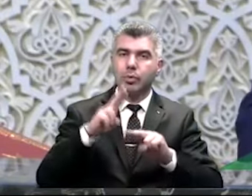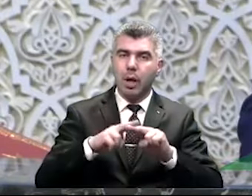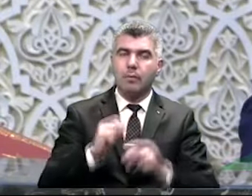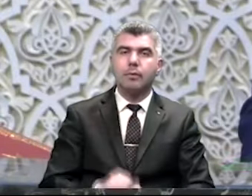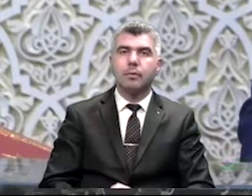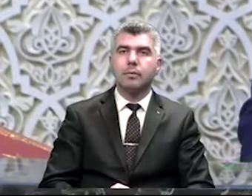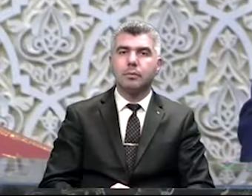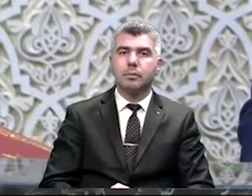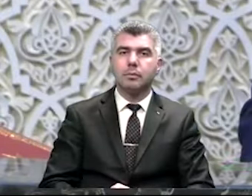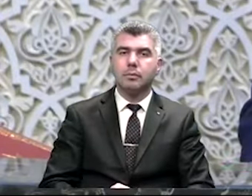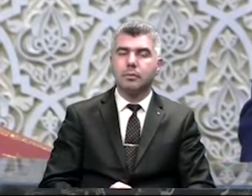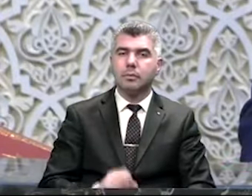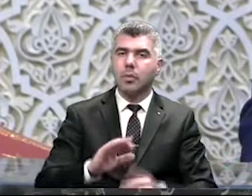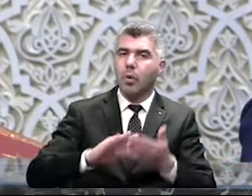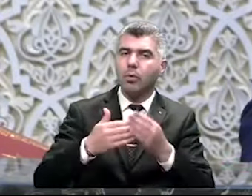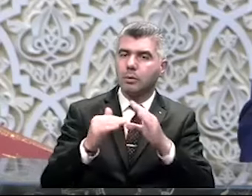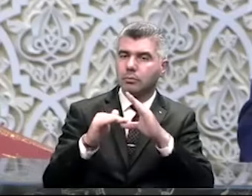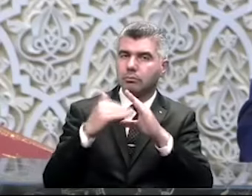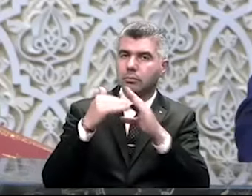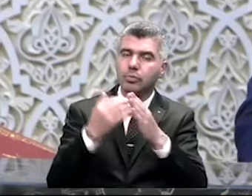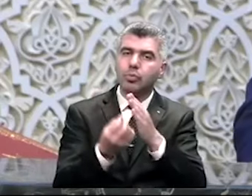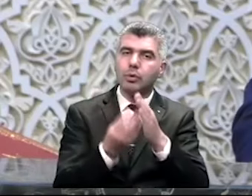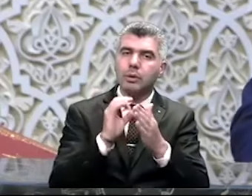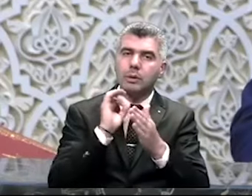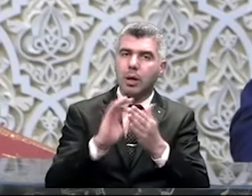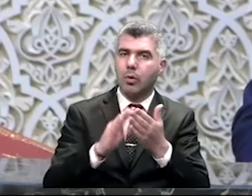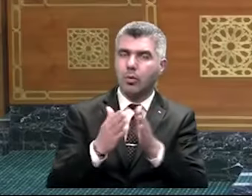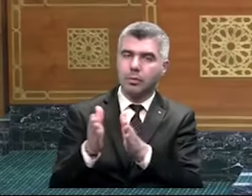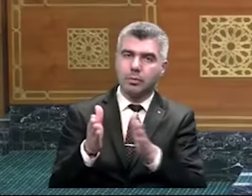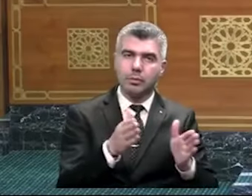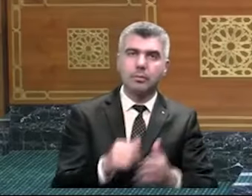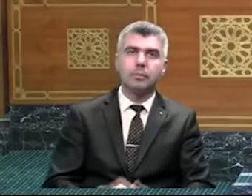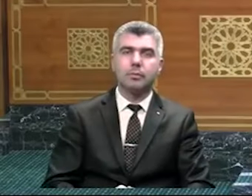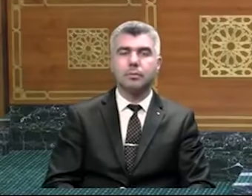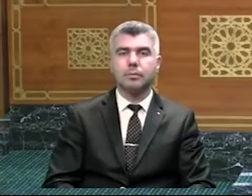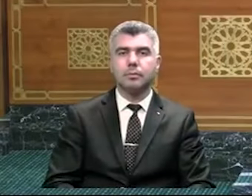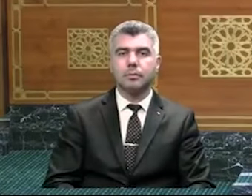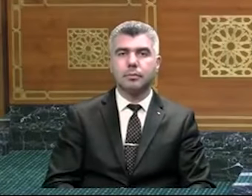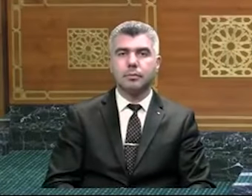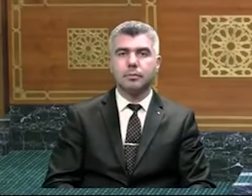الرحمن الوفاء امين المجلس لاطلاع على ما جده من مراسلات اعلان الكلمه لكم عب الرحمن